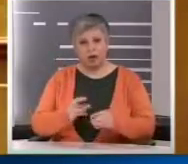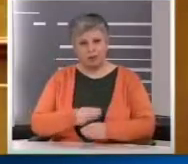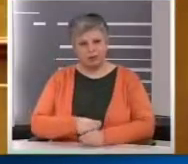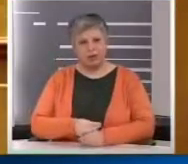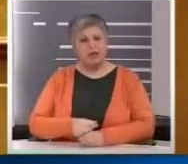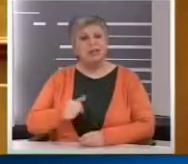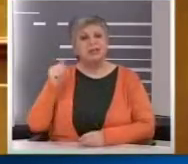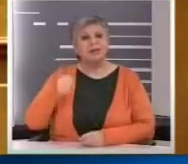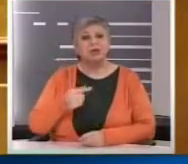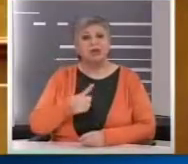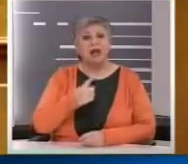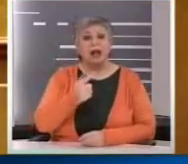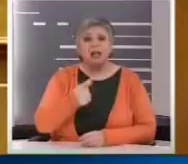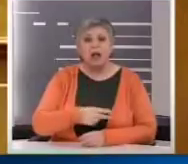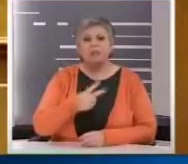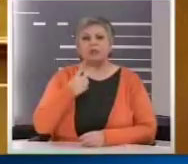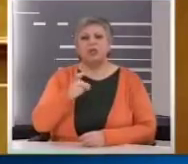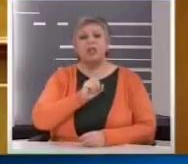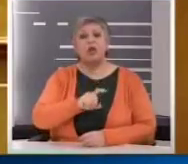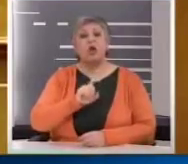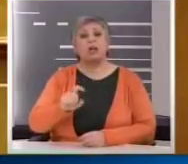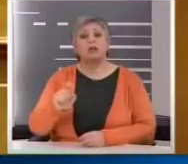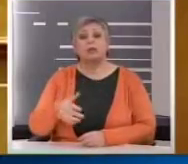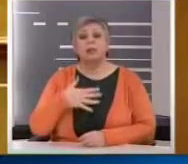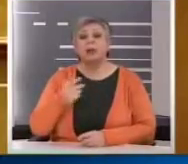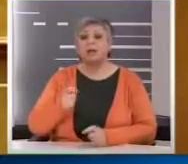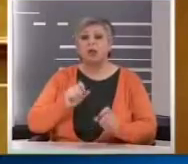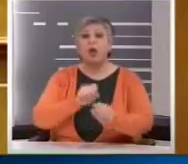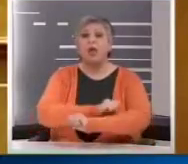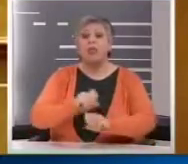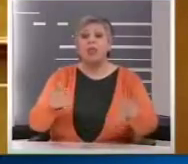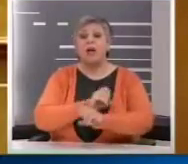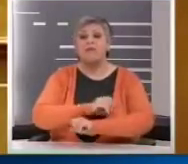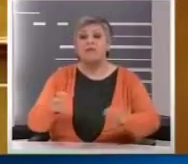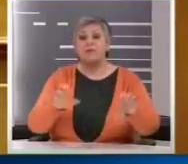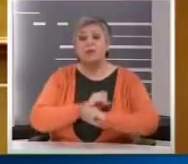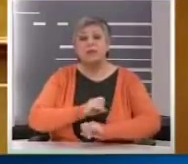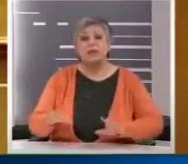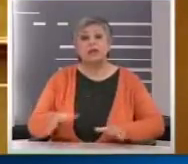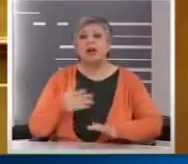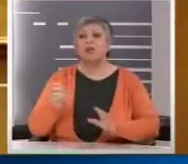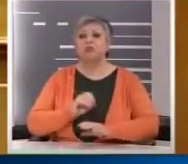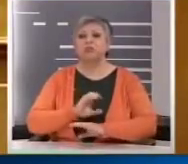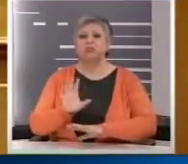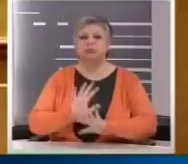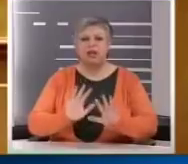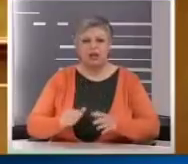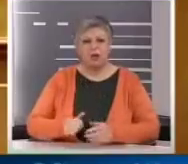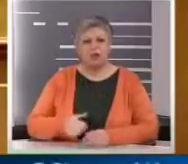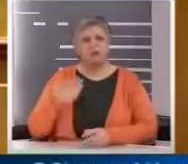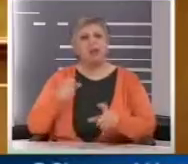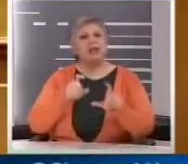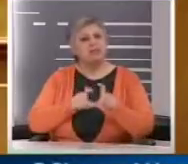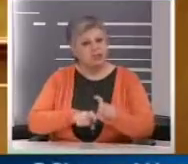πήραν 1,5 και 2 εκατομμύρια κτλ. Για διαφημιστικά μηνύματα υγειονομικού περιεχομένου κάποιες εταιρείες, μεταξύ αυτών και